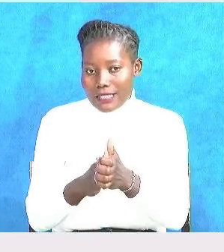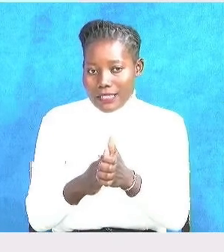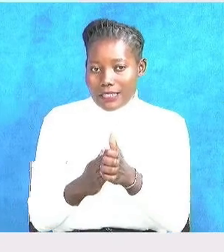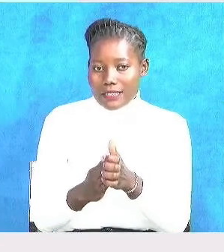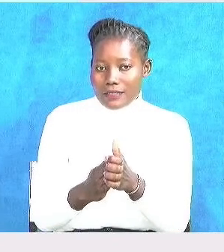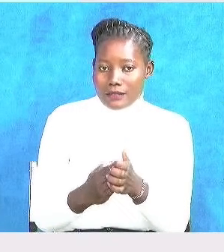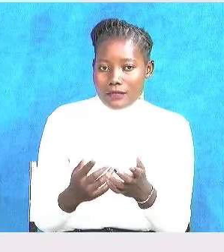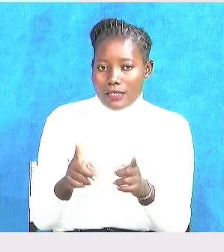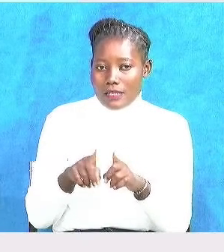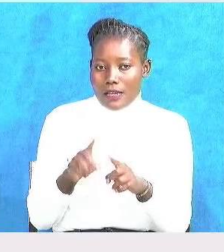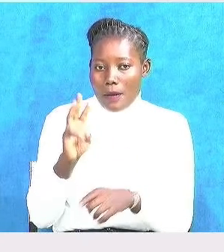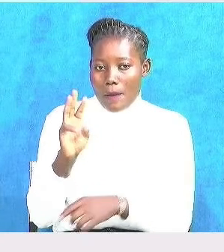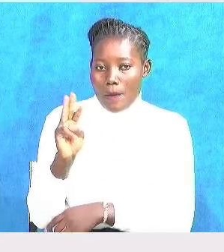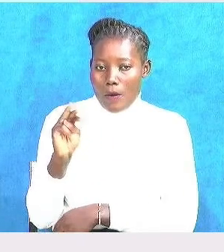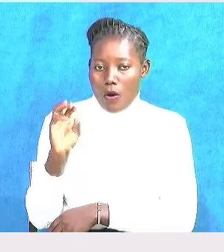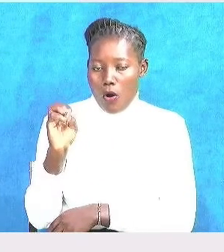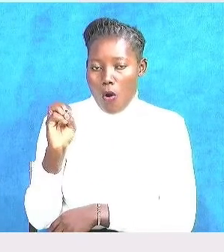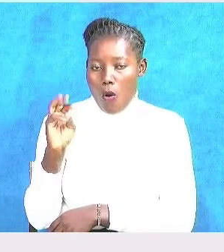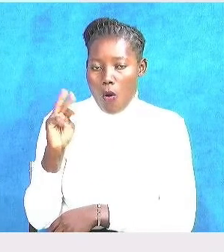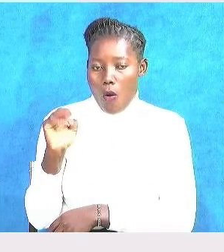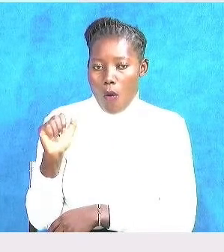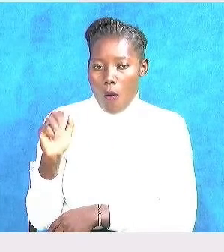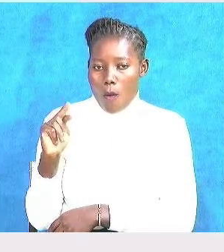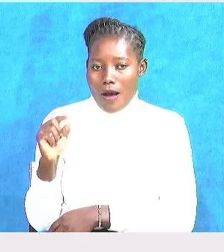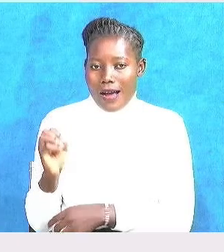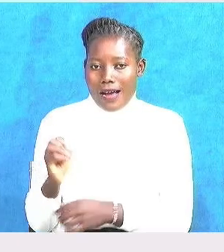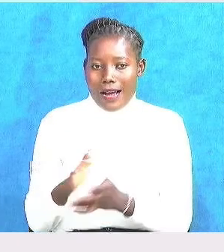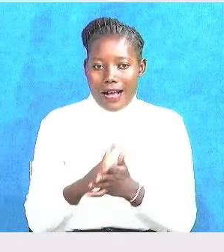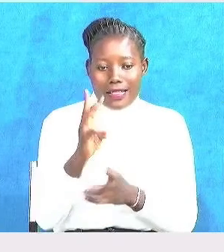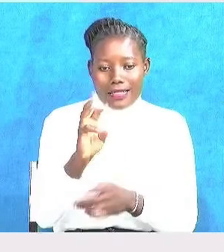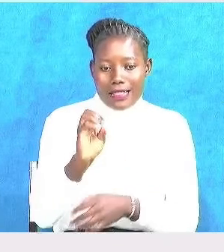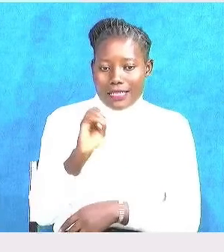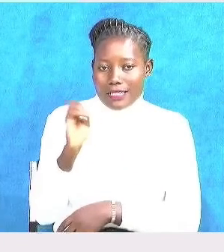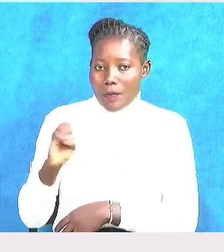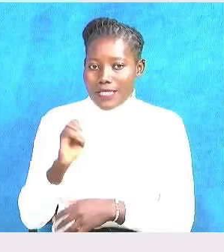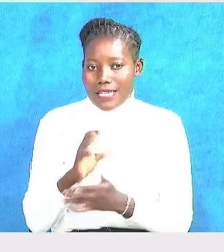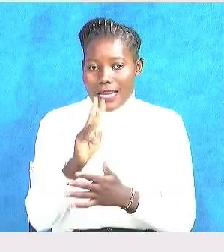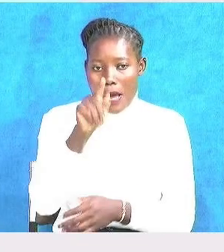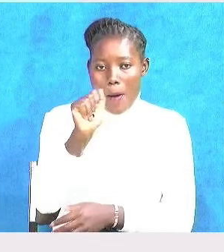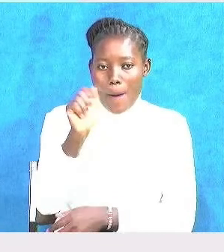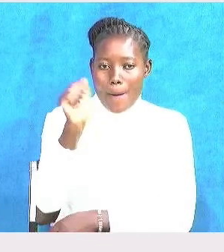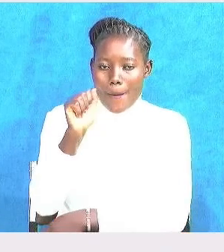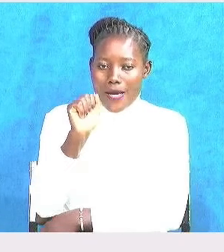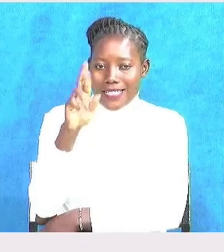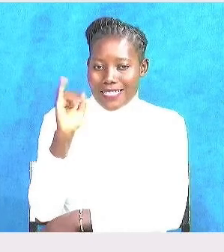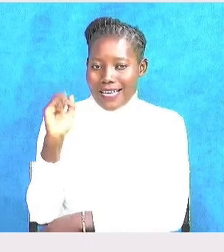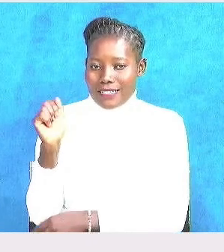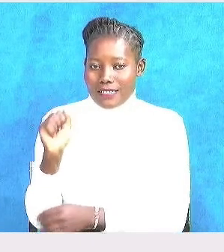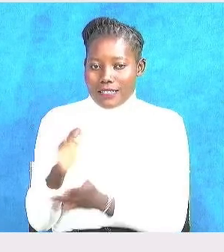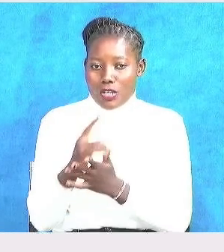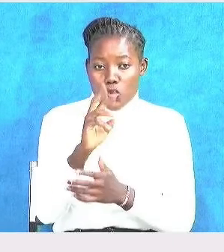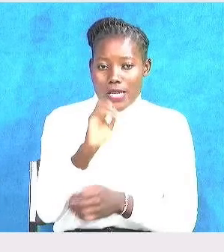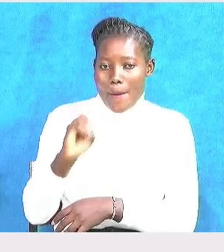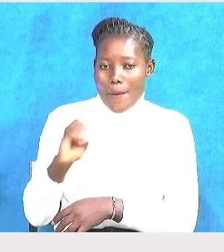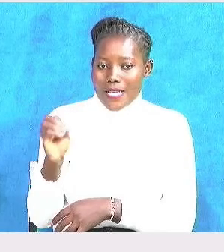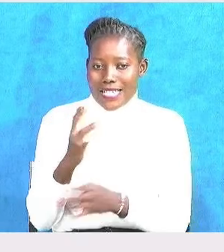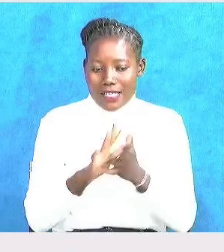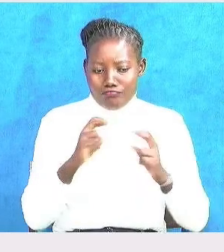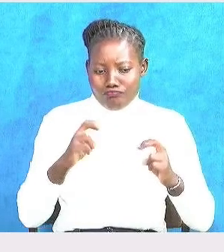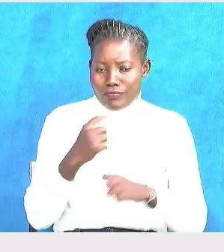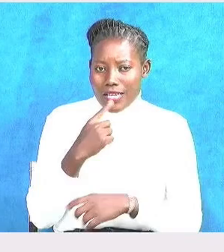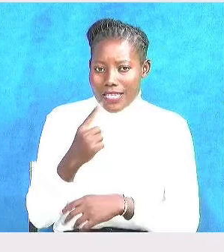Millicent Omanga kwa asilimia 30. Esther Pasaris anachukua nambari la 3 kwa asilimia 20. Uchunguzi huu unasema